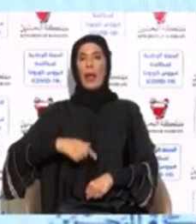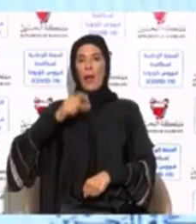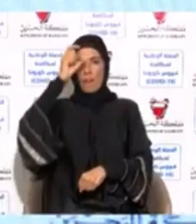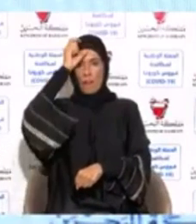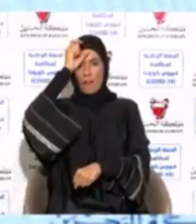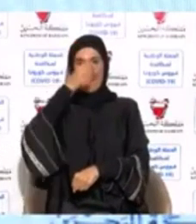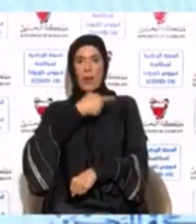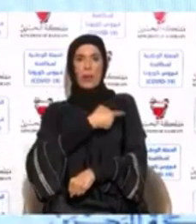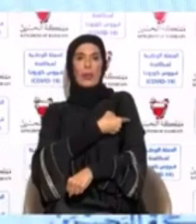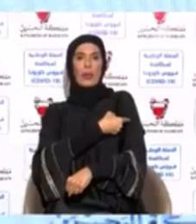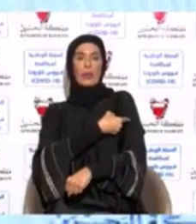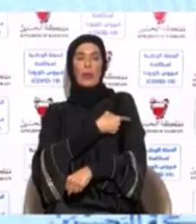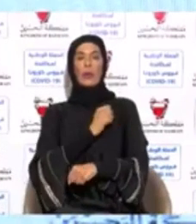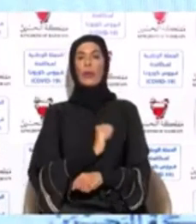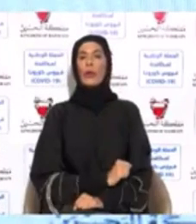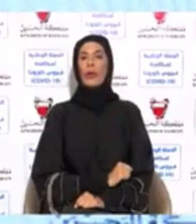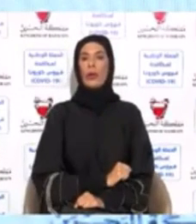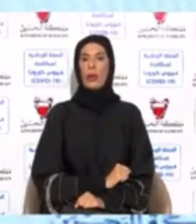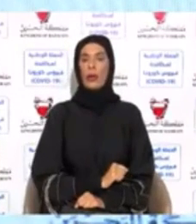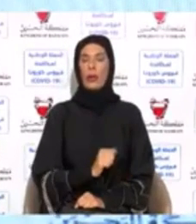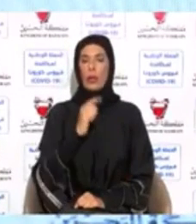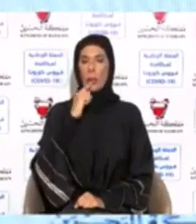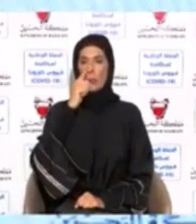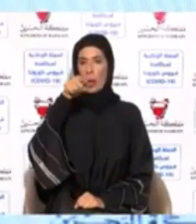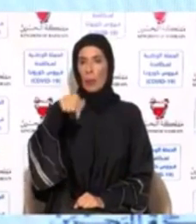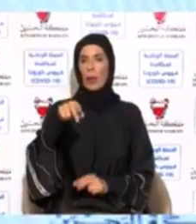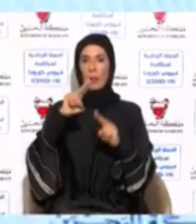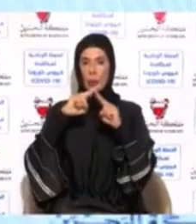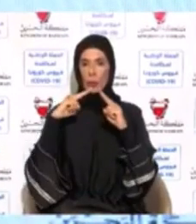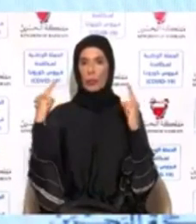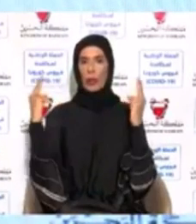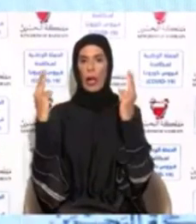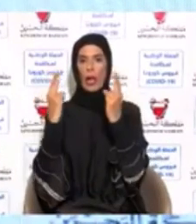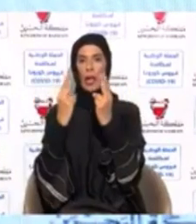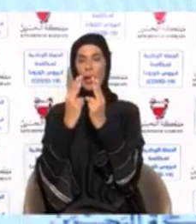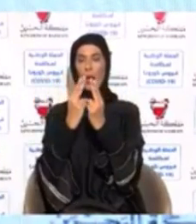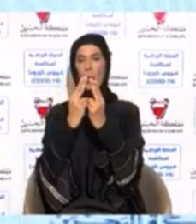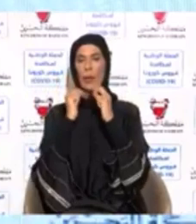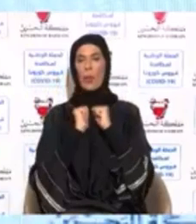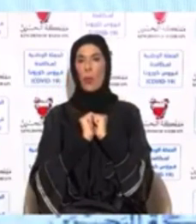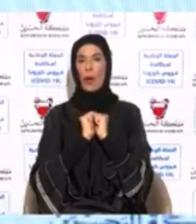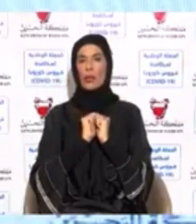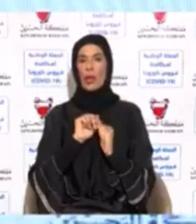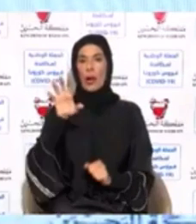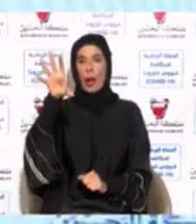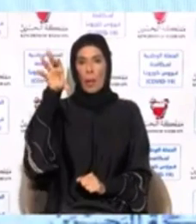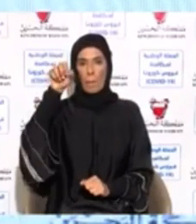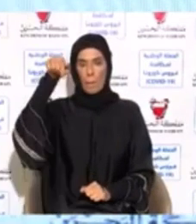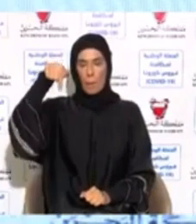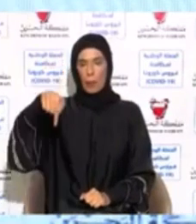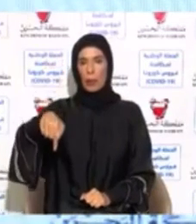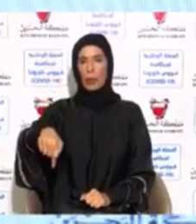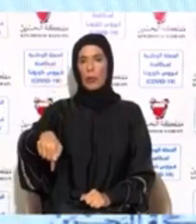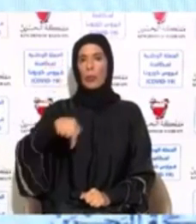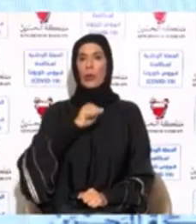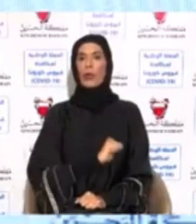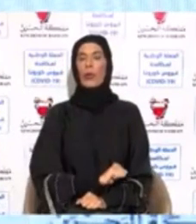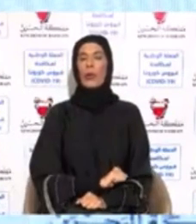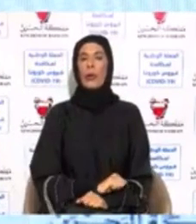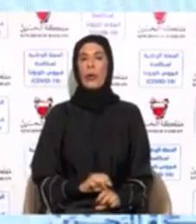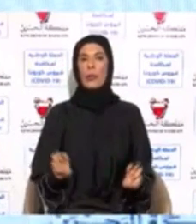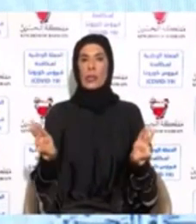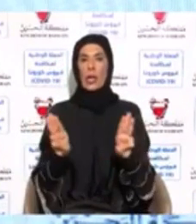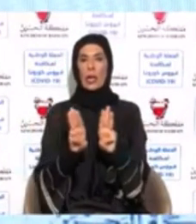السلمانية الطبي. وننوه بأن هذا المؤتمر الصحفي يبث على الهواء مباشرة وينقل على